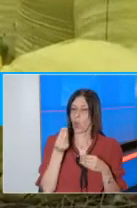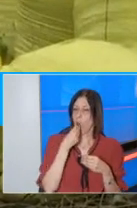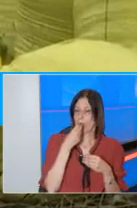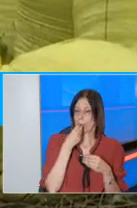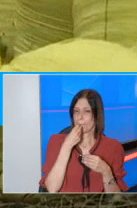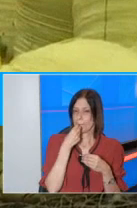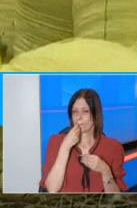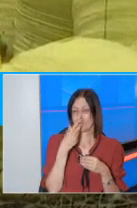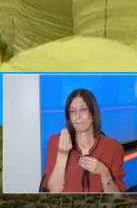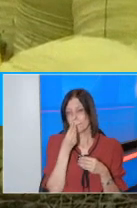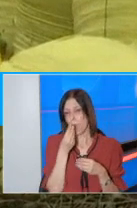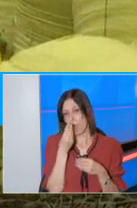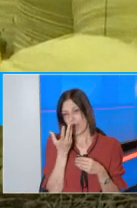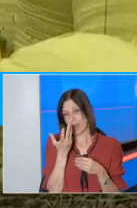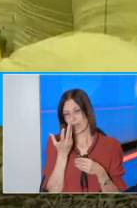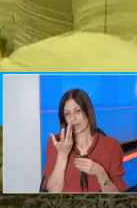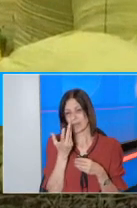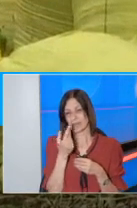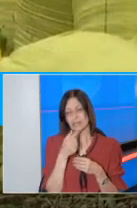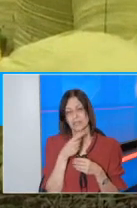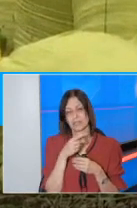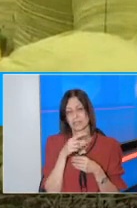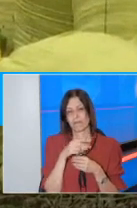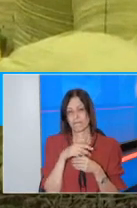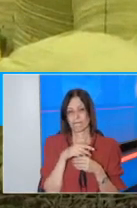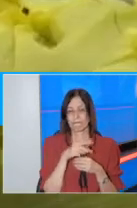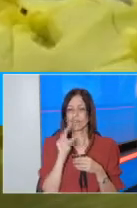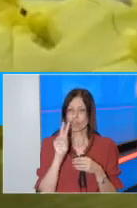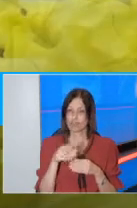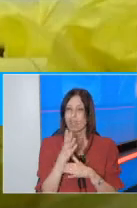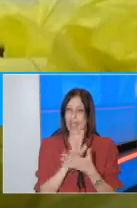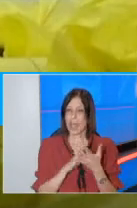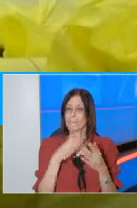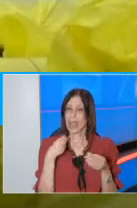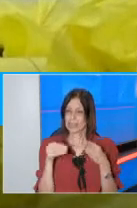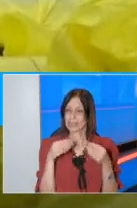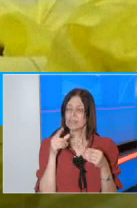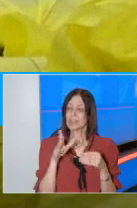בעצם אוכל ובמזון שלנו יש חלקיקי פלסטיק,